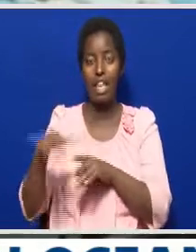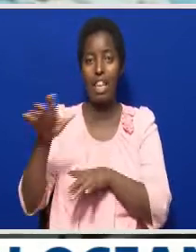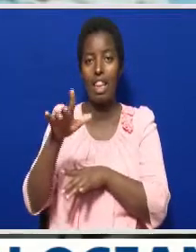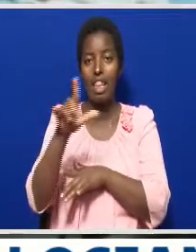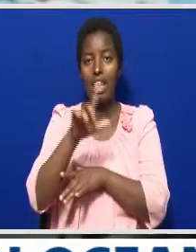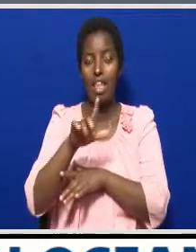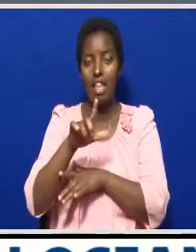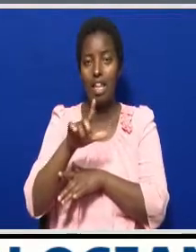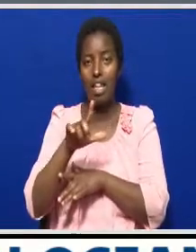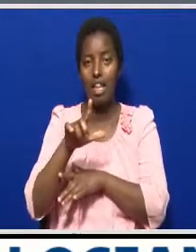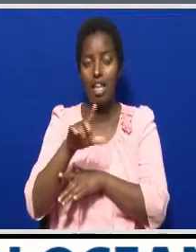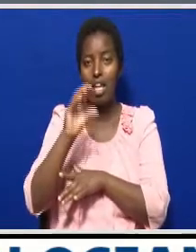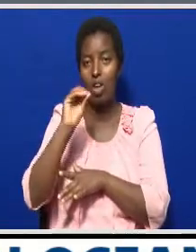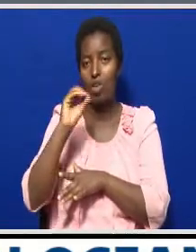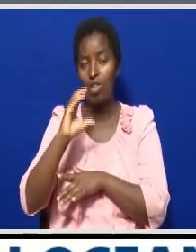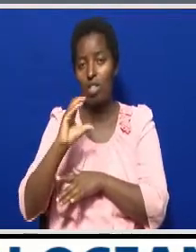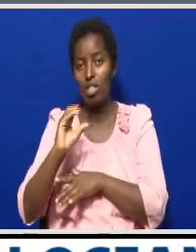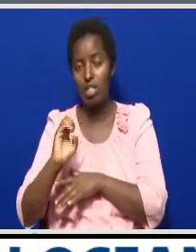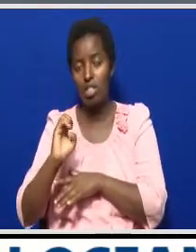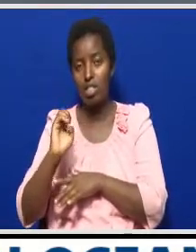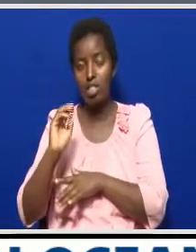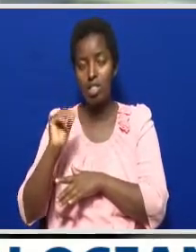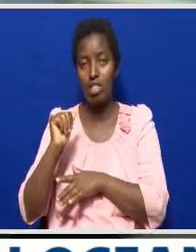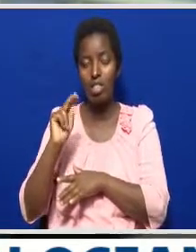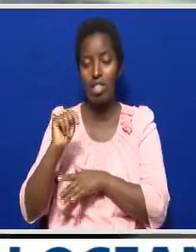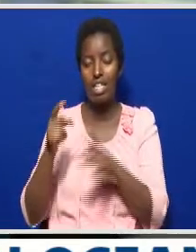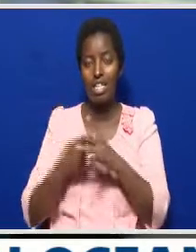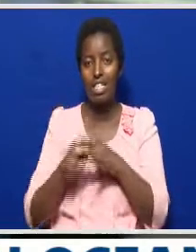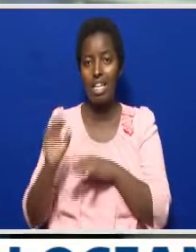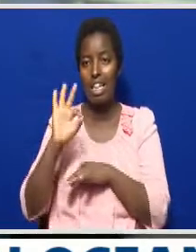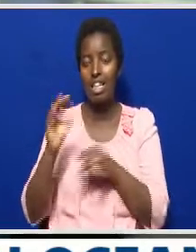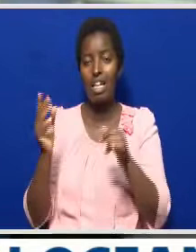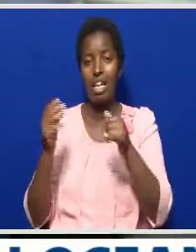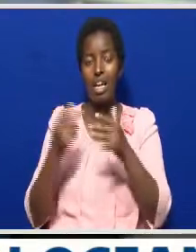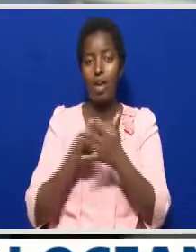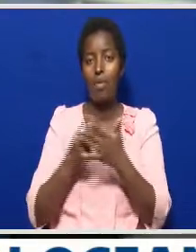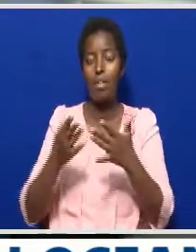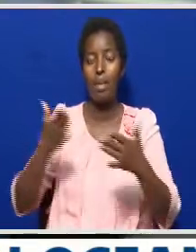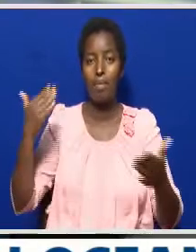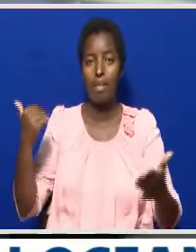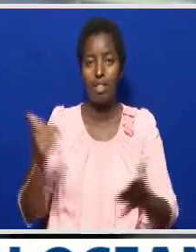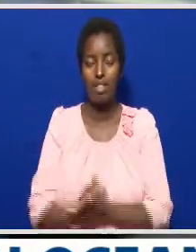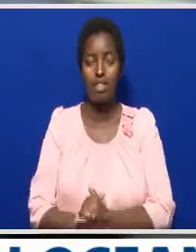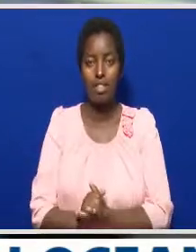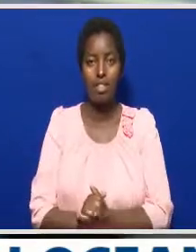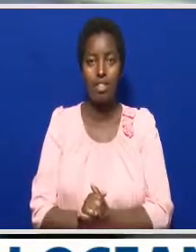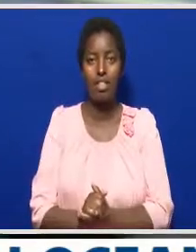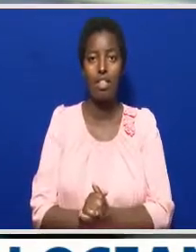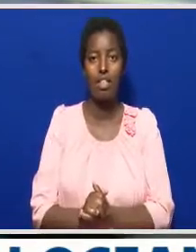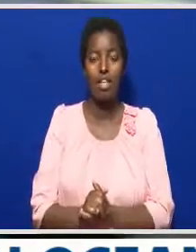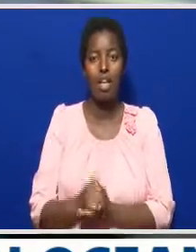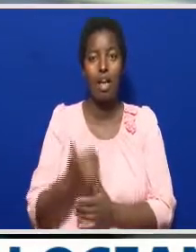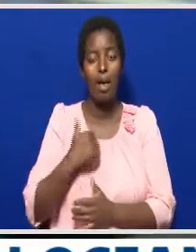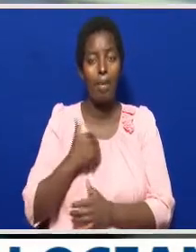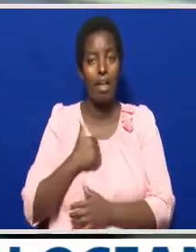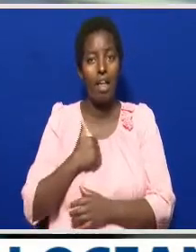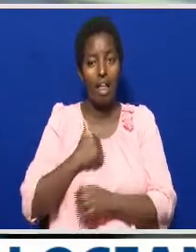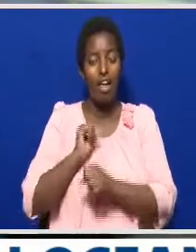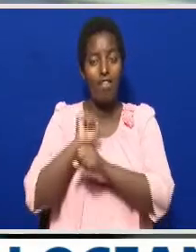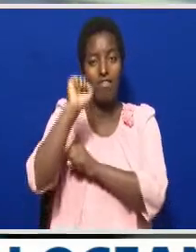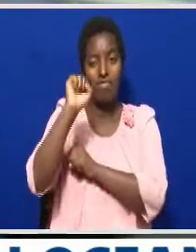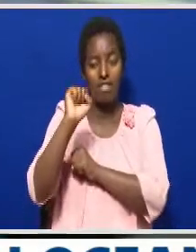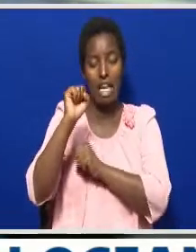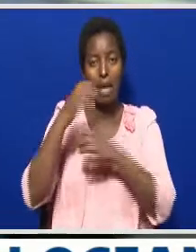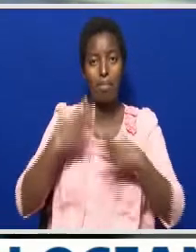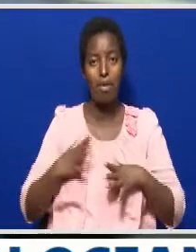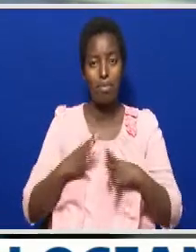Tuliambiwa kwamba walianza hiyo safari wiki 3 zilizopita wakiwa watu 15